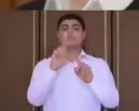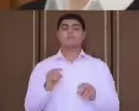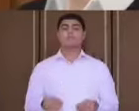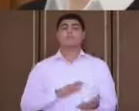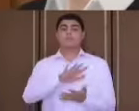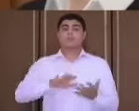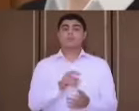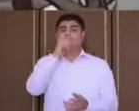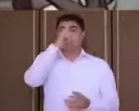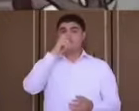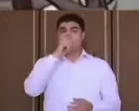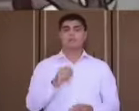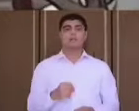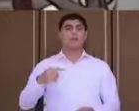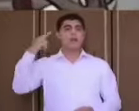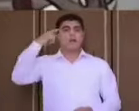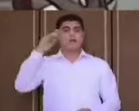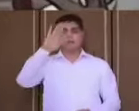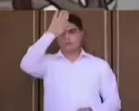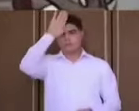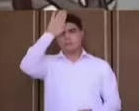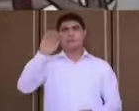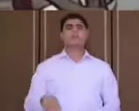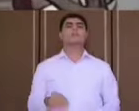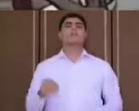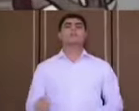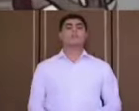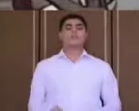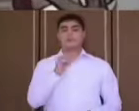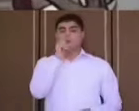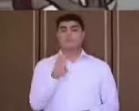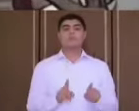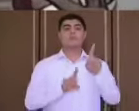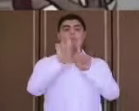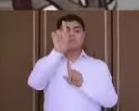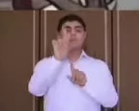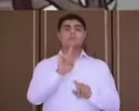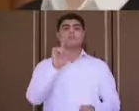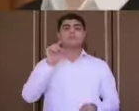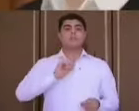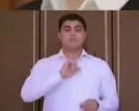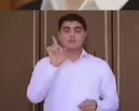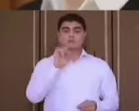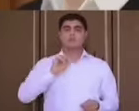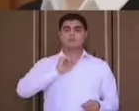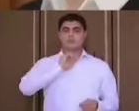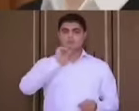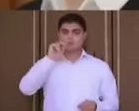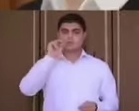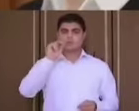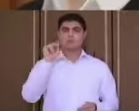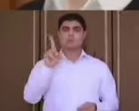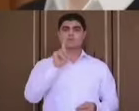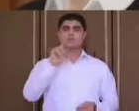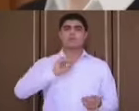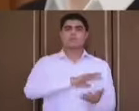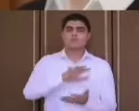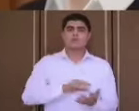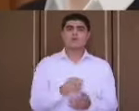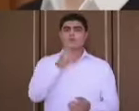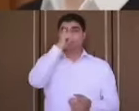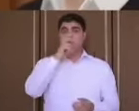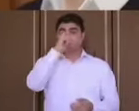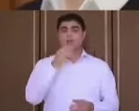الفلاح الفصيح على الملك، فأعجب الملك بفصاحته وأمر الوزير إنه ما يردش على